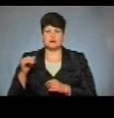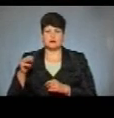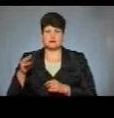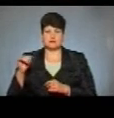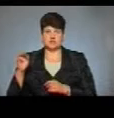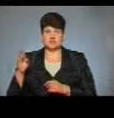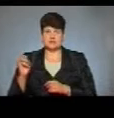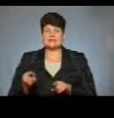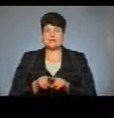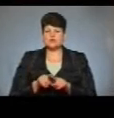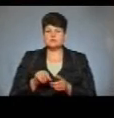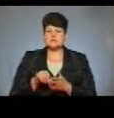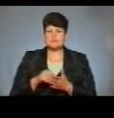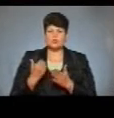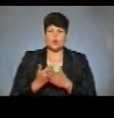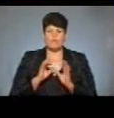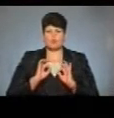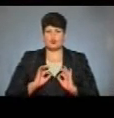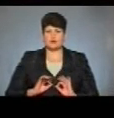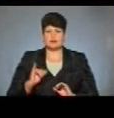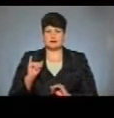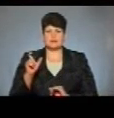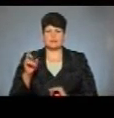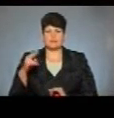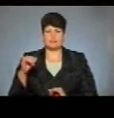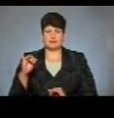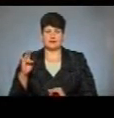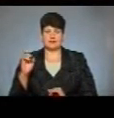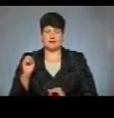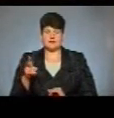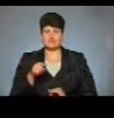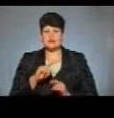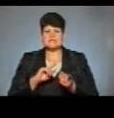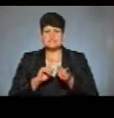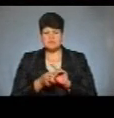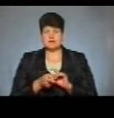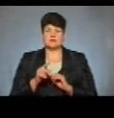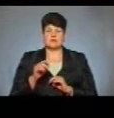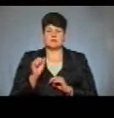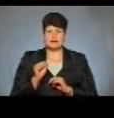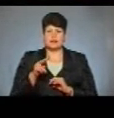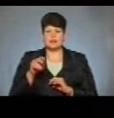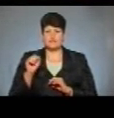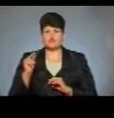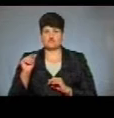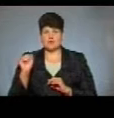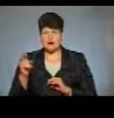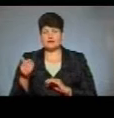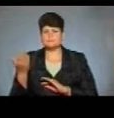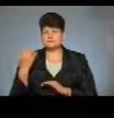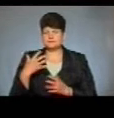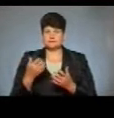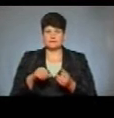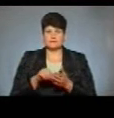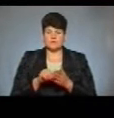Також суддя представив нового прокурора Ірину Єдинак. Вона замінила Андрія Левчука, який брав участь у судових засіданнях